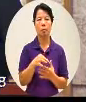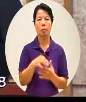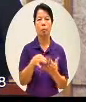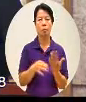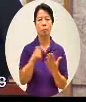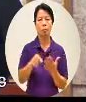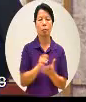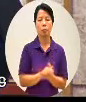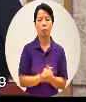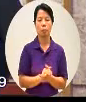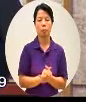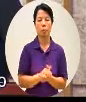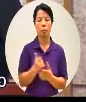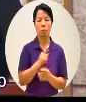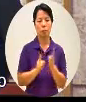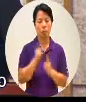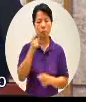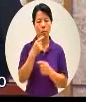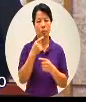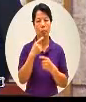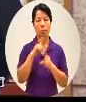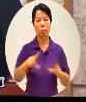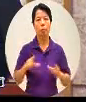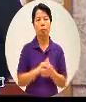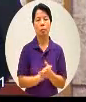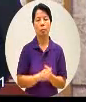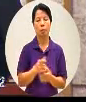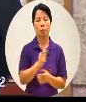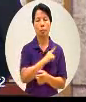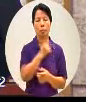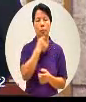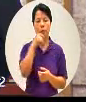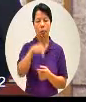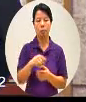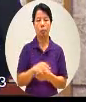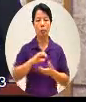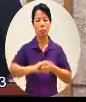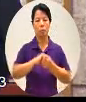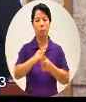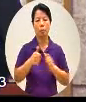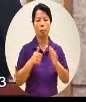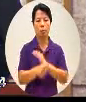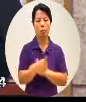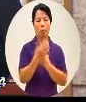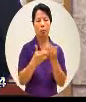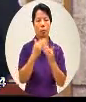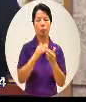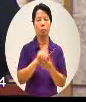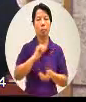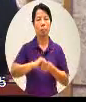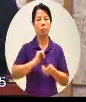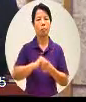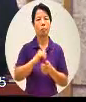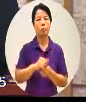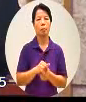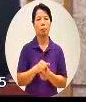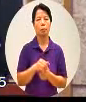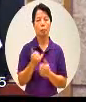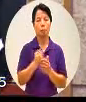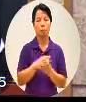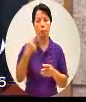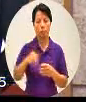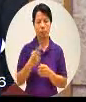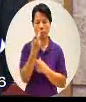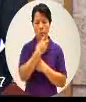得有一点差距太大，因为用志愿就来决定他的入学不一定合理、嗯，所以我就跟他们说要再检